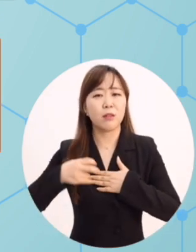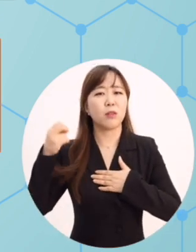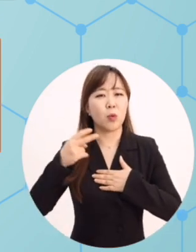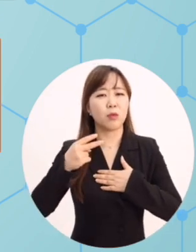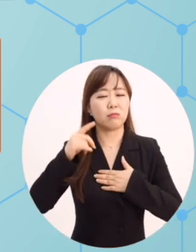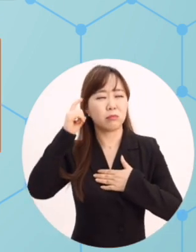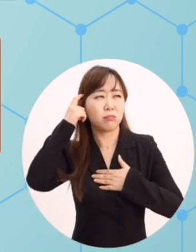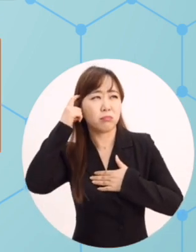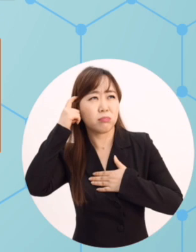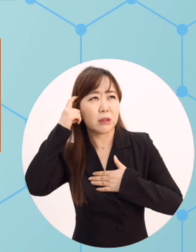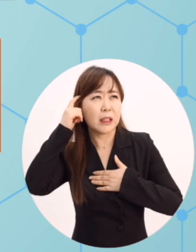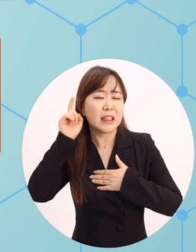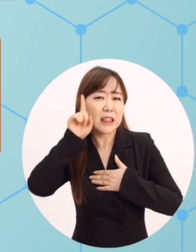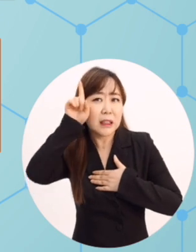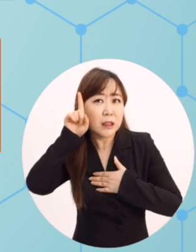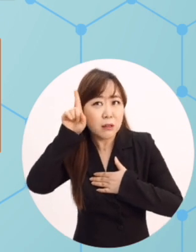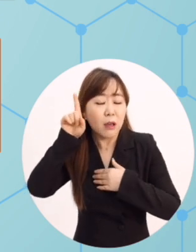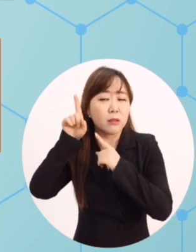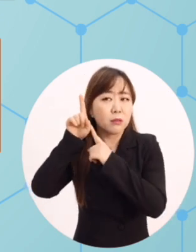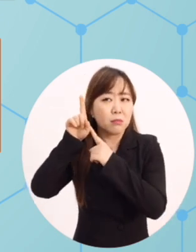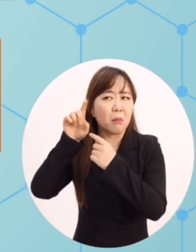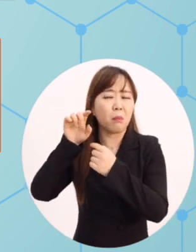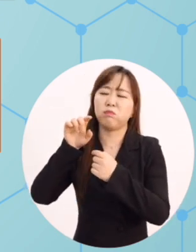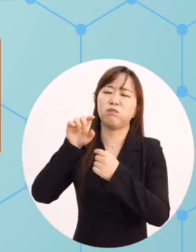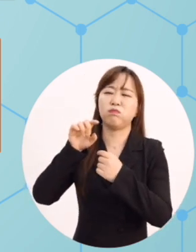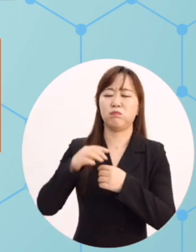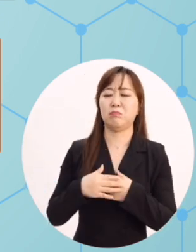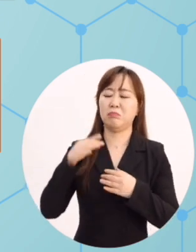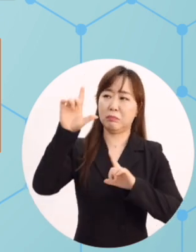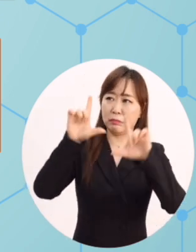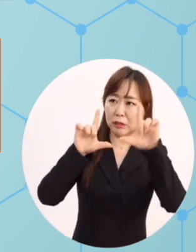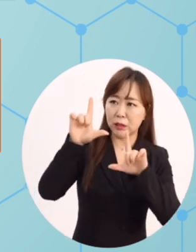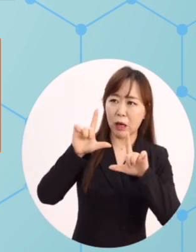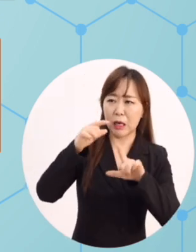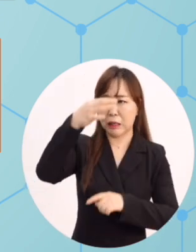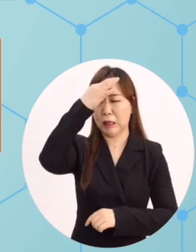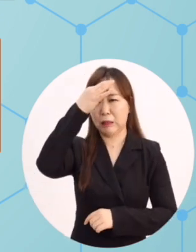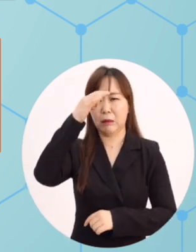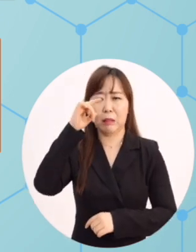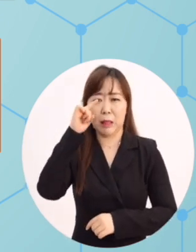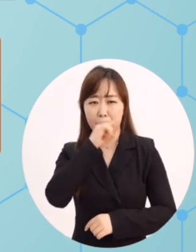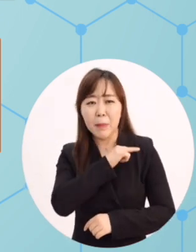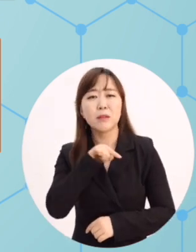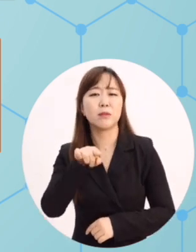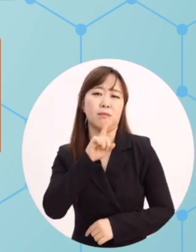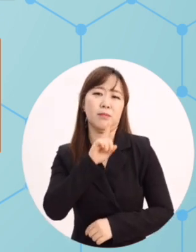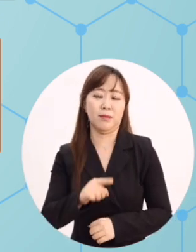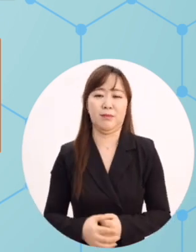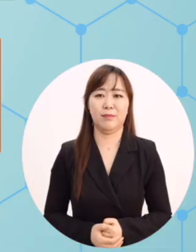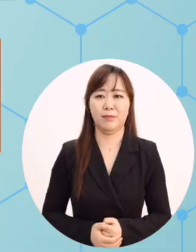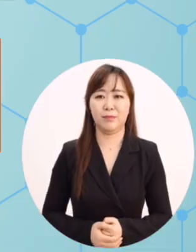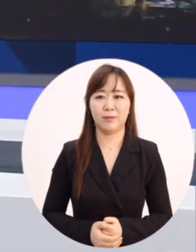또는 인지적 스트레스 요인에 노출된 후 증상과 기능이 악화되는 것을 말하죠.